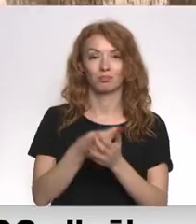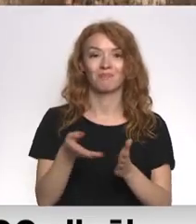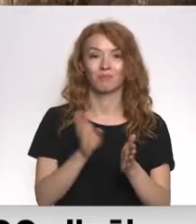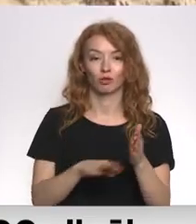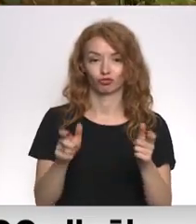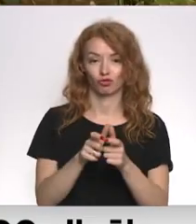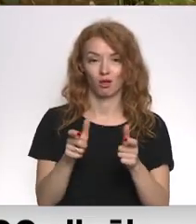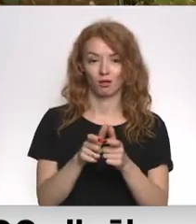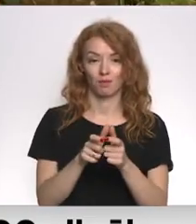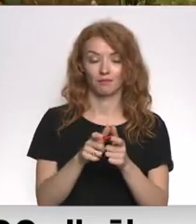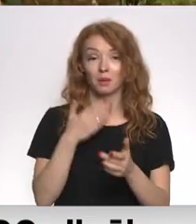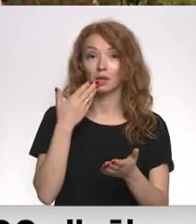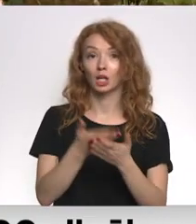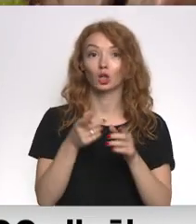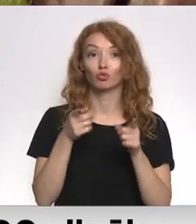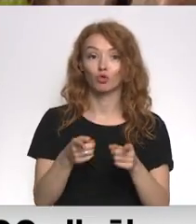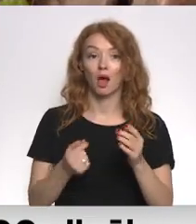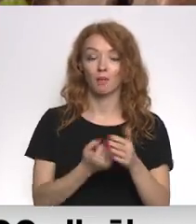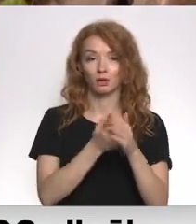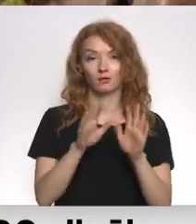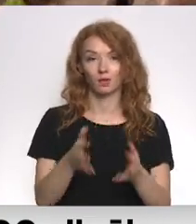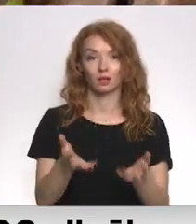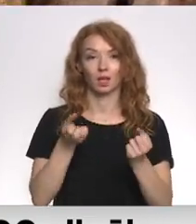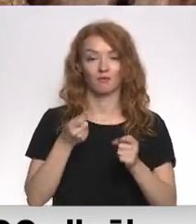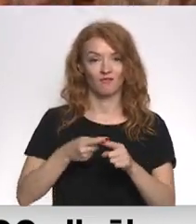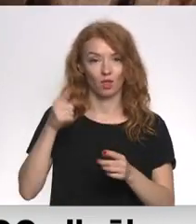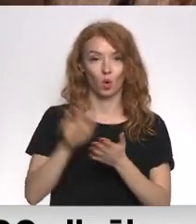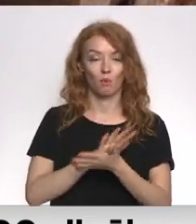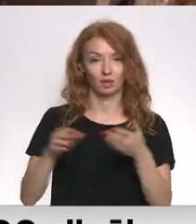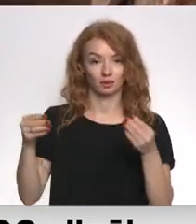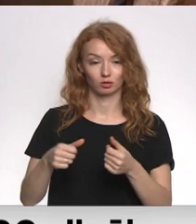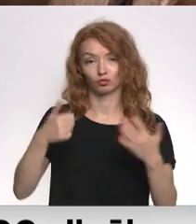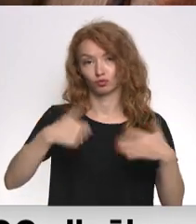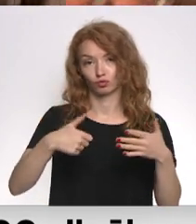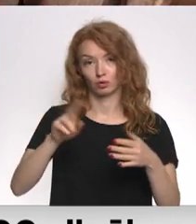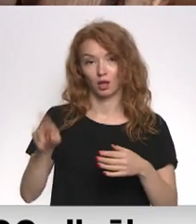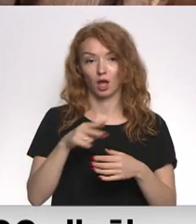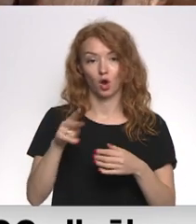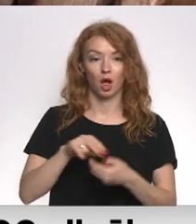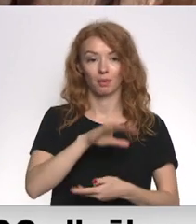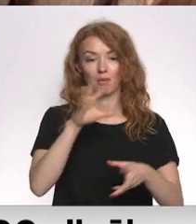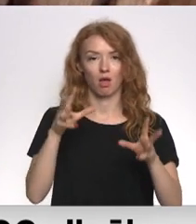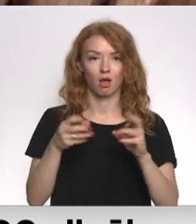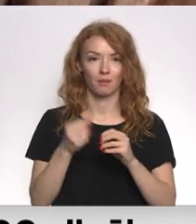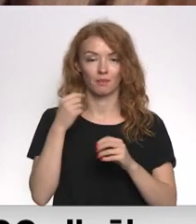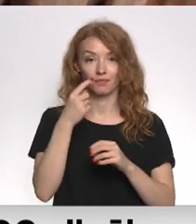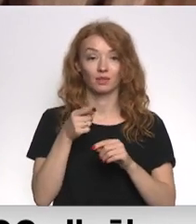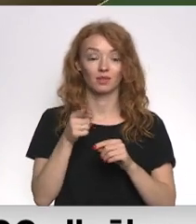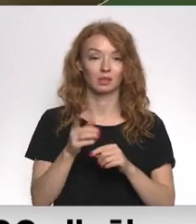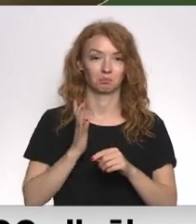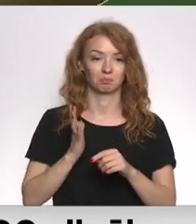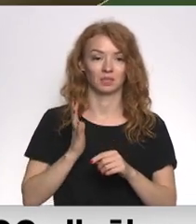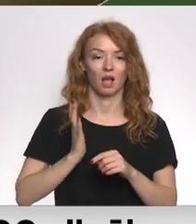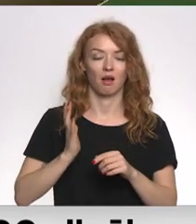čeka. Piesakoties šim atbalstam, iespējams saņemt vienreizēju kompensāciju 60 eiro apmērā. Tas arī varēja būt